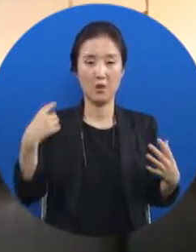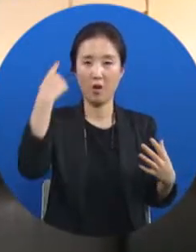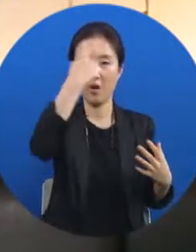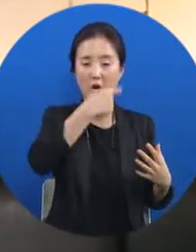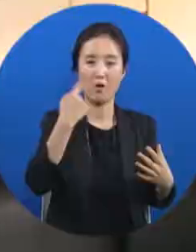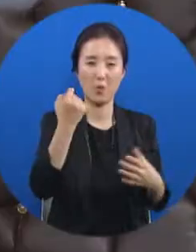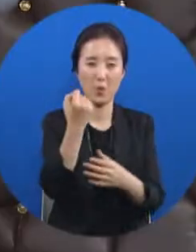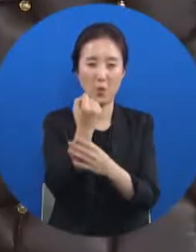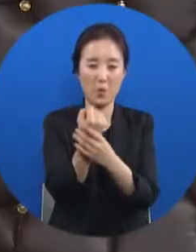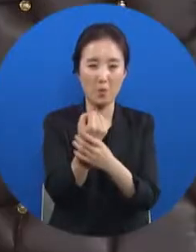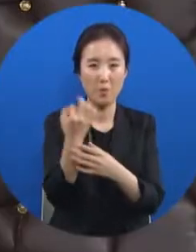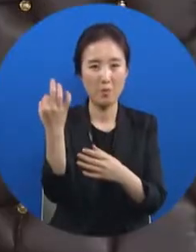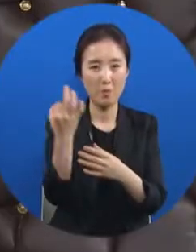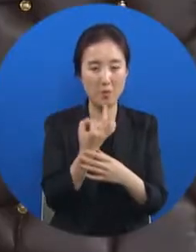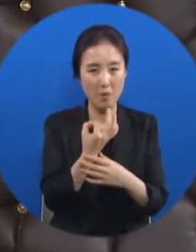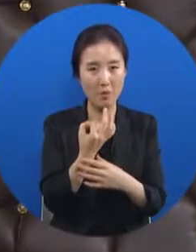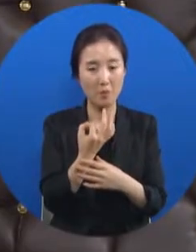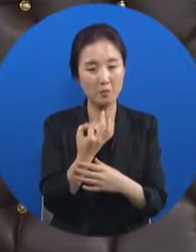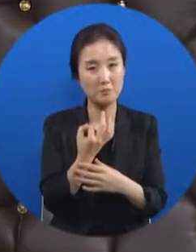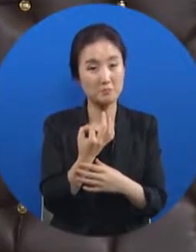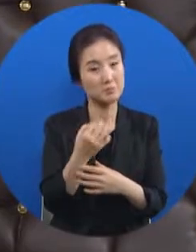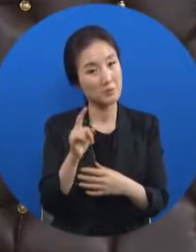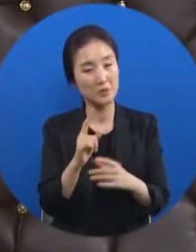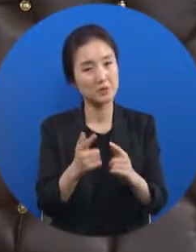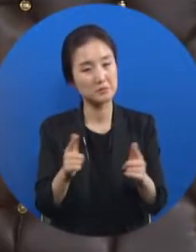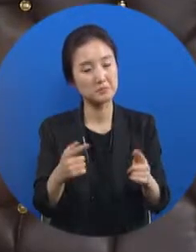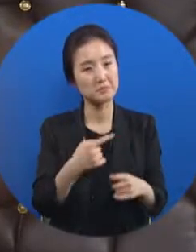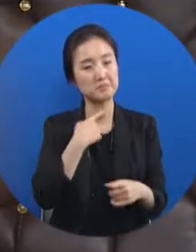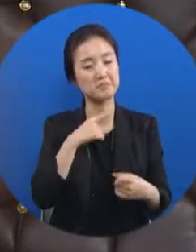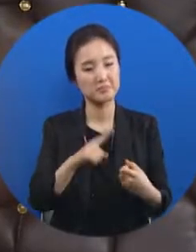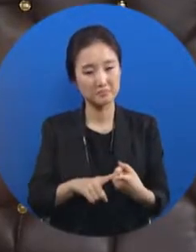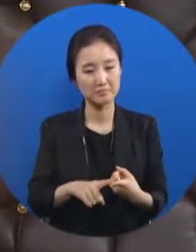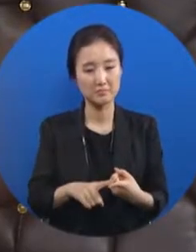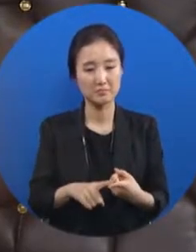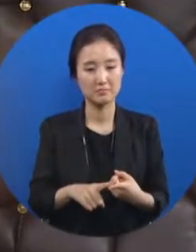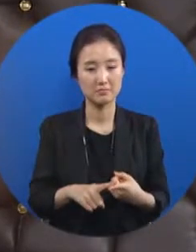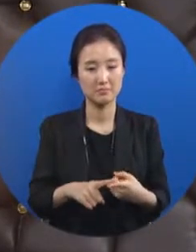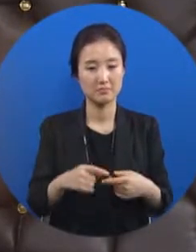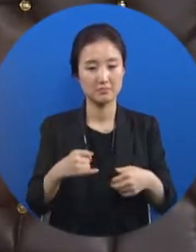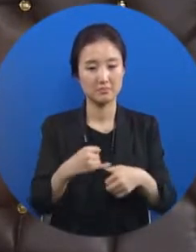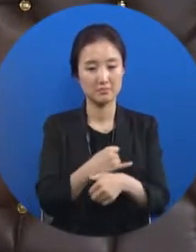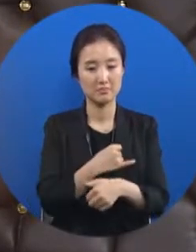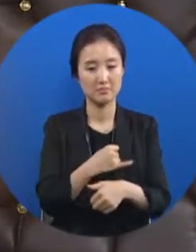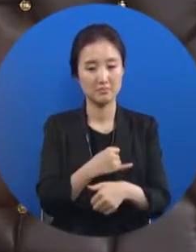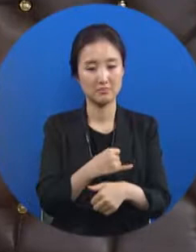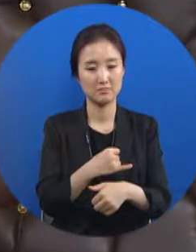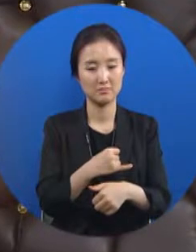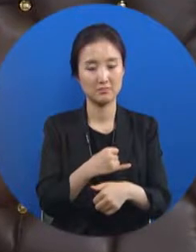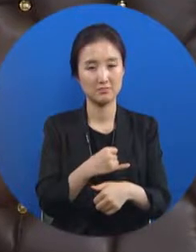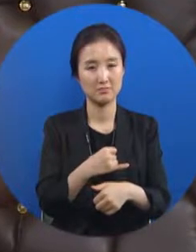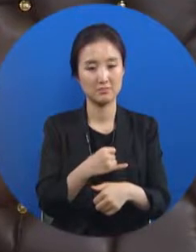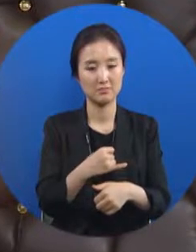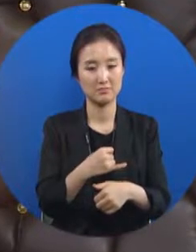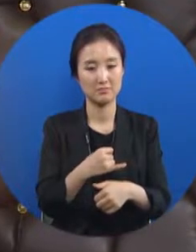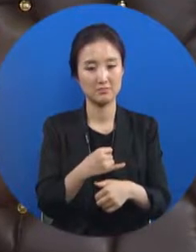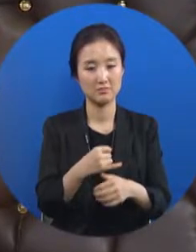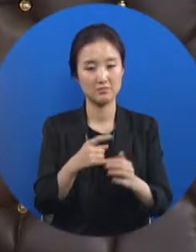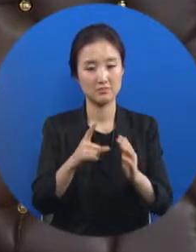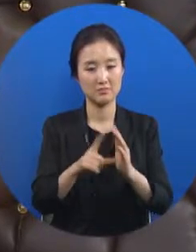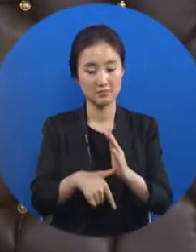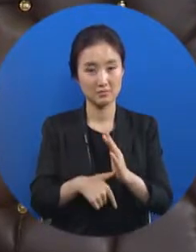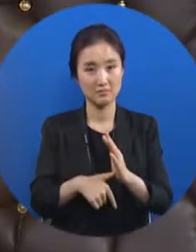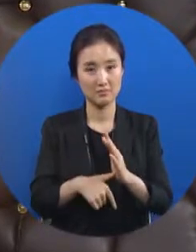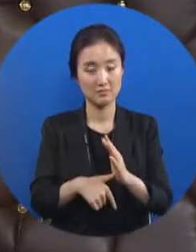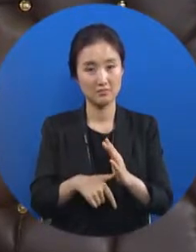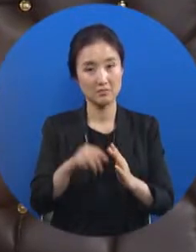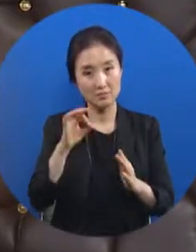그래서 하여튼 이런 게 마음에 들었대요. 네. 근데 이제 데이트하는데도 저희 뭐 자기 노릇은 다 이제 군인 집안. 뭐